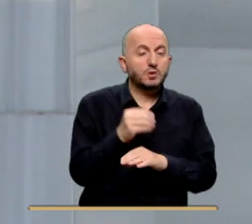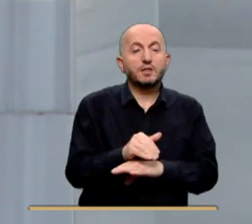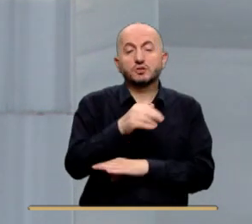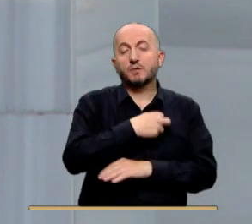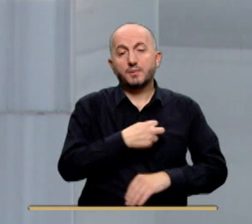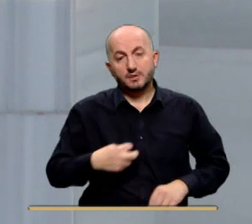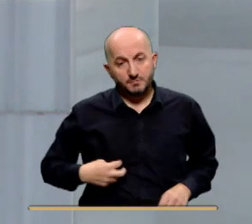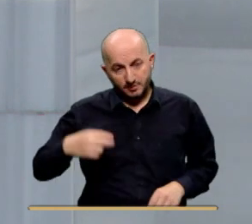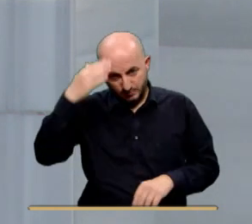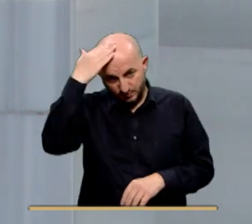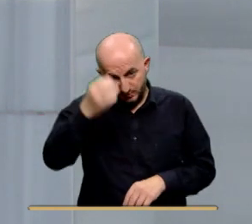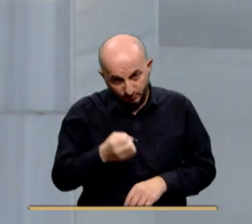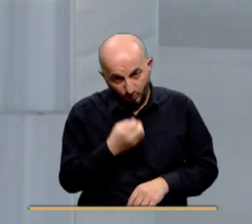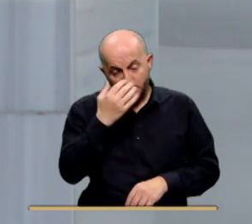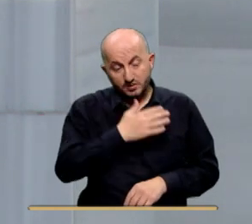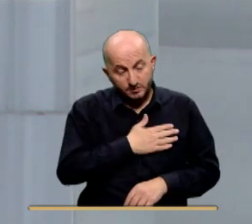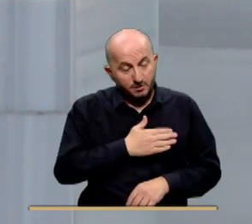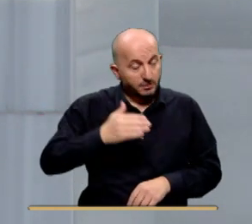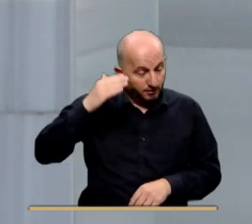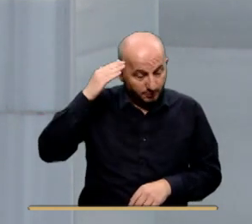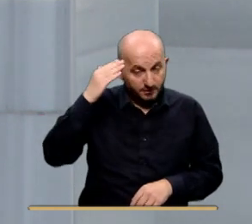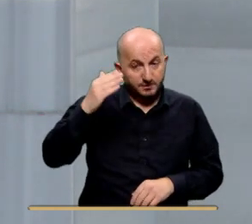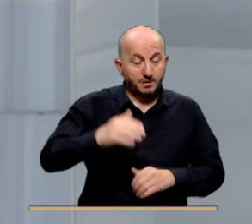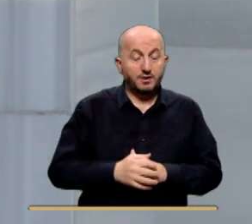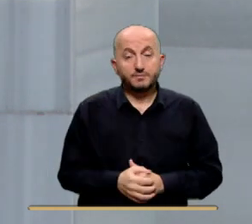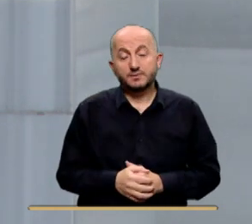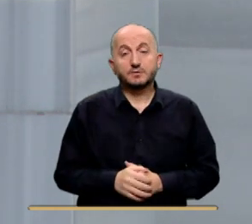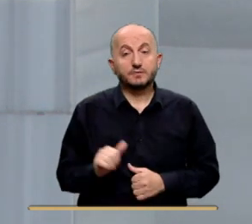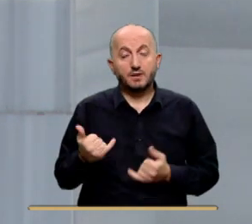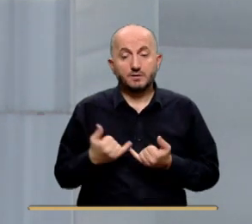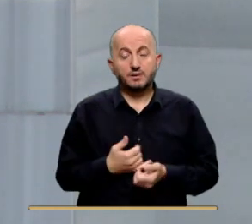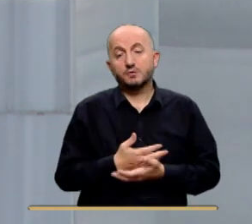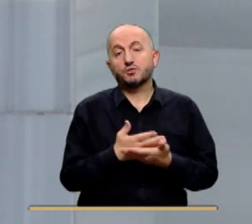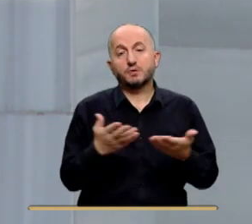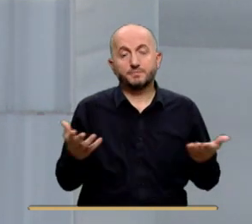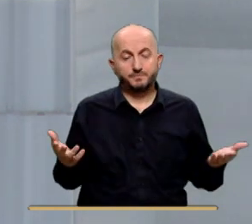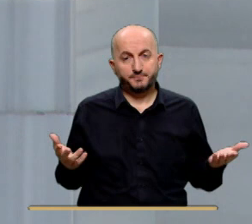Peygamberimiz Hazreti Muhammed sallallahu aleyhi ve sellem'dir değerli kardeşlerim.